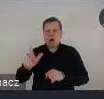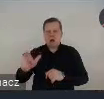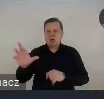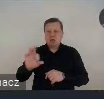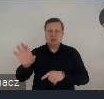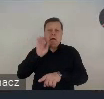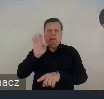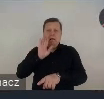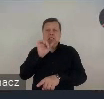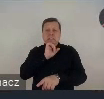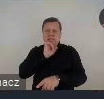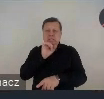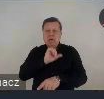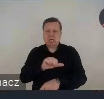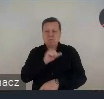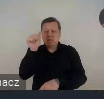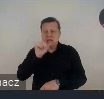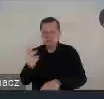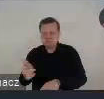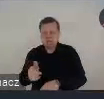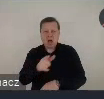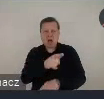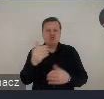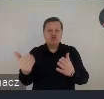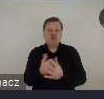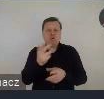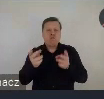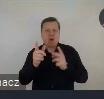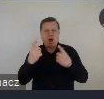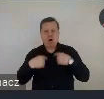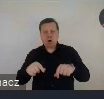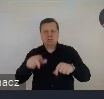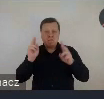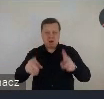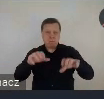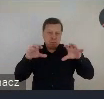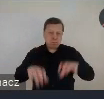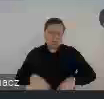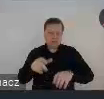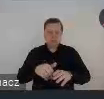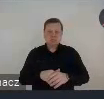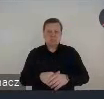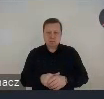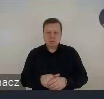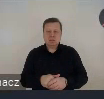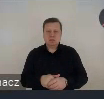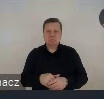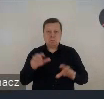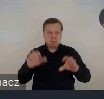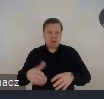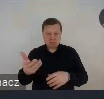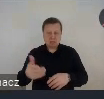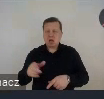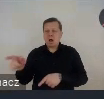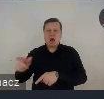dalej figuruje, a z kolei osoba, która faktycznie w tym momencie jest prezesem, pełni jego rolę,